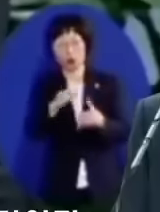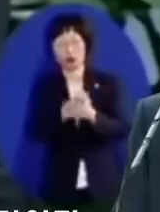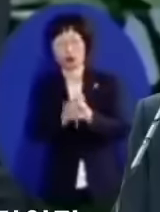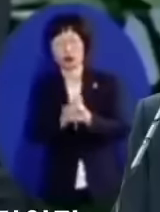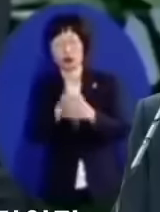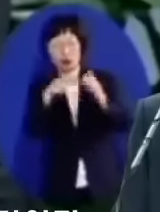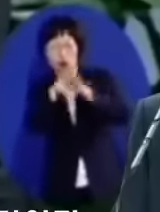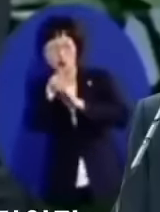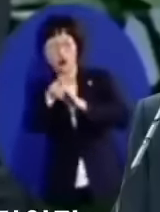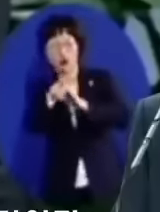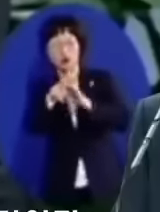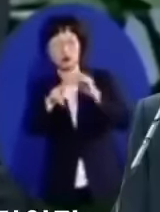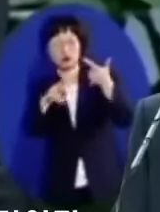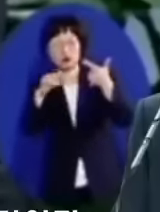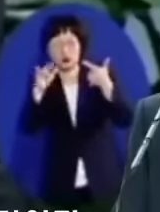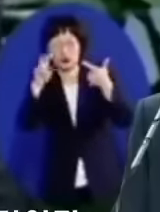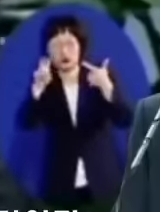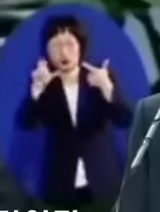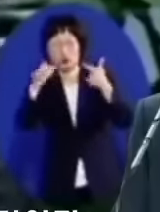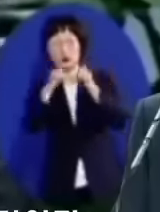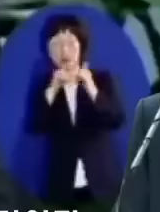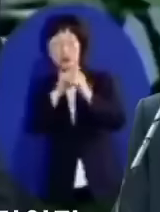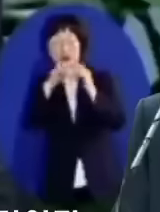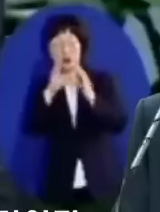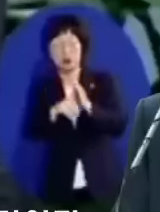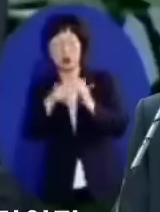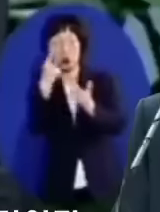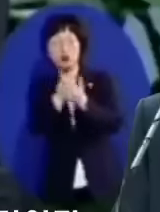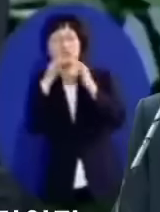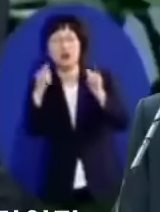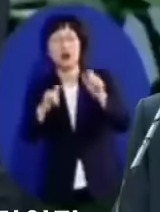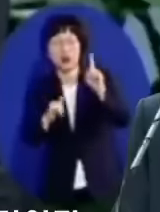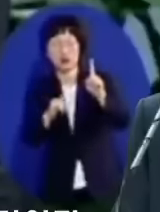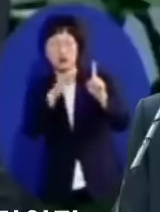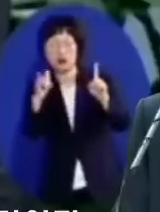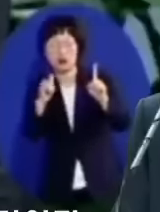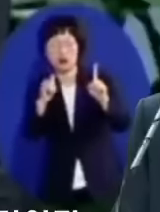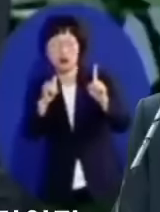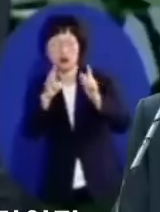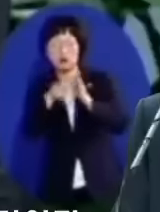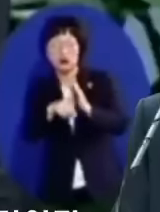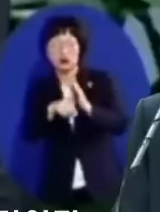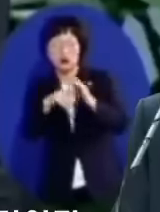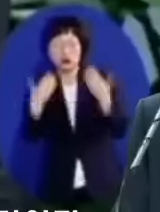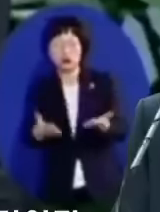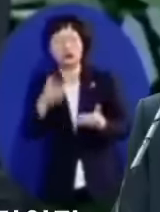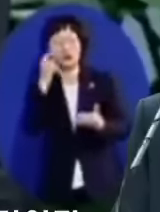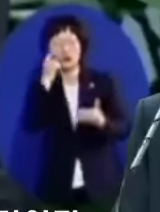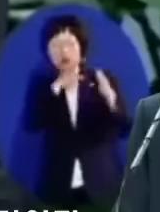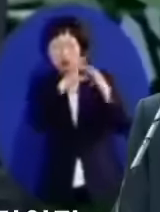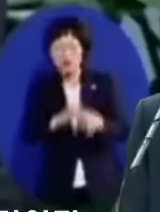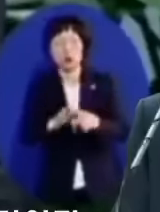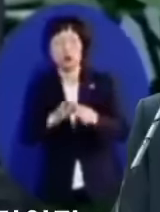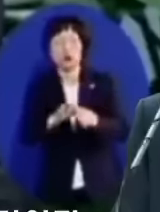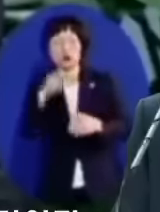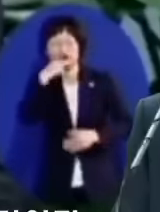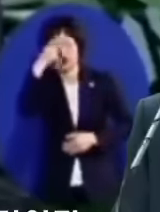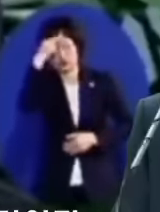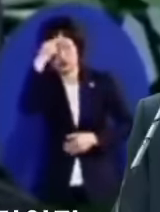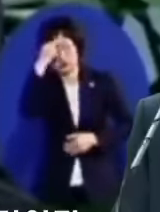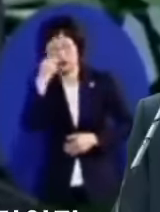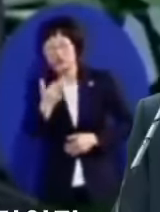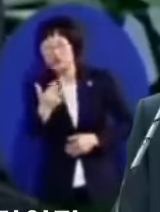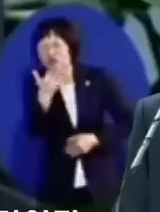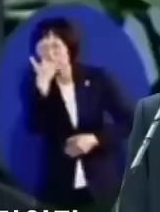알코올 중독자로서 한시도 빼지 않고 술을 먹습니다. 그가 지나가면 술똥 냄새가 나는 것입니다. 근데 그 부인이